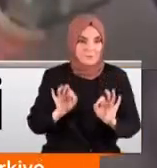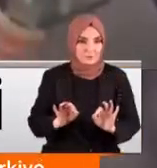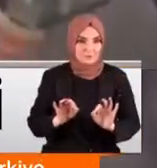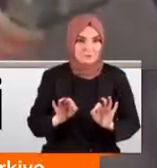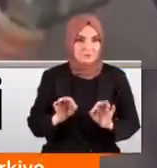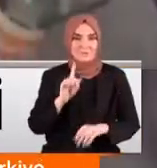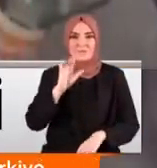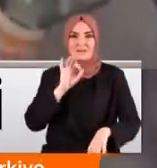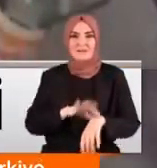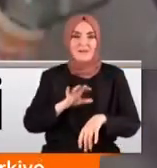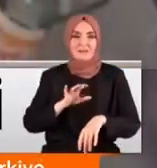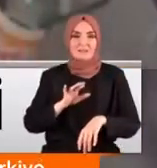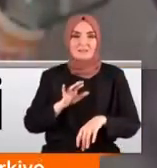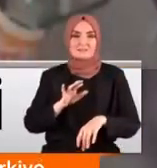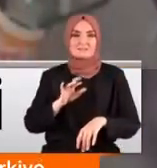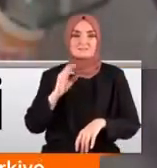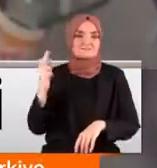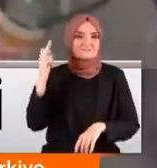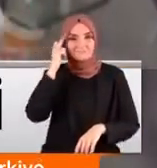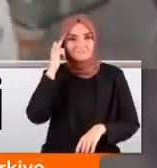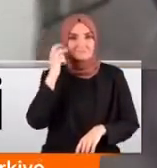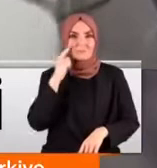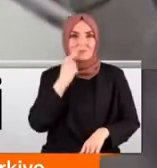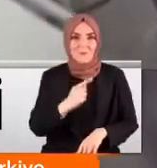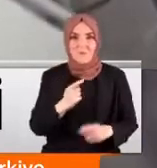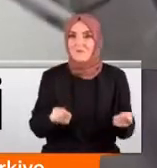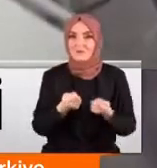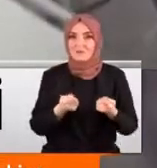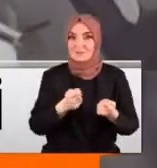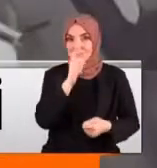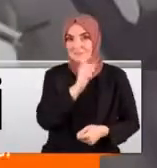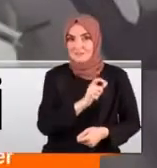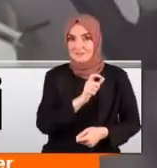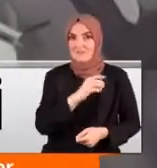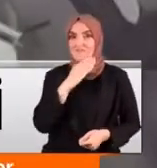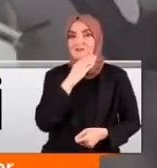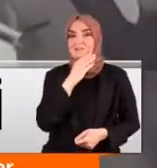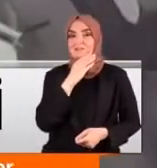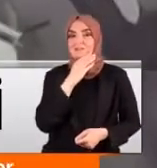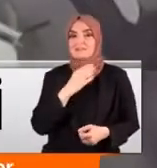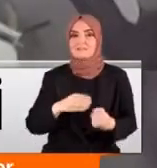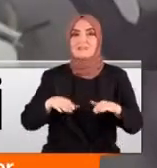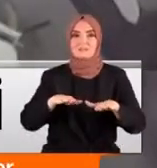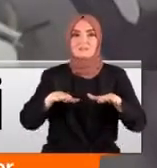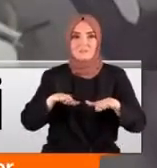Bir anlık dalgınlıktan faydalanan çalışan soyguncunun başına merdaneyle vurdu.